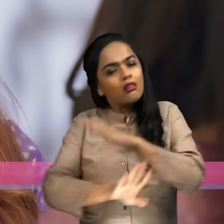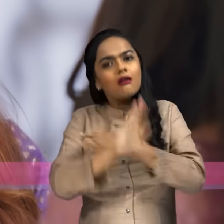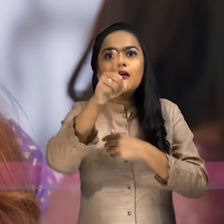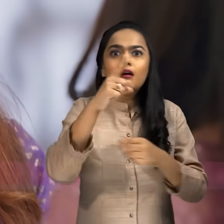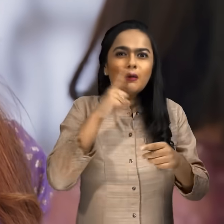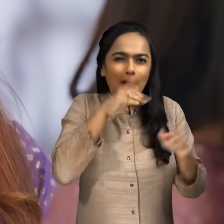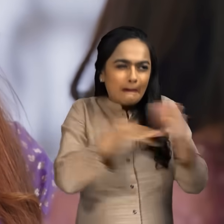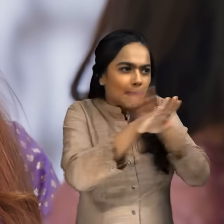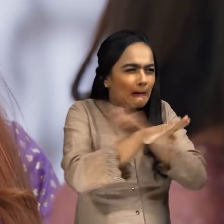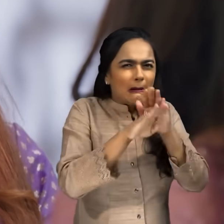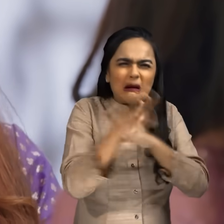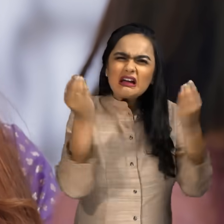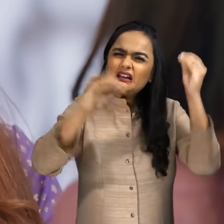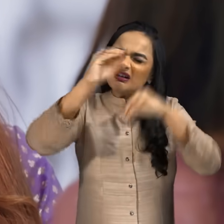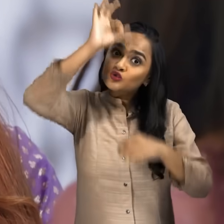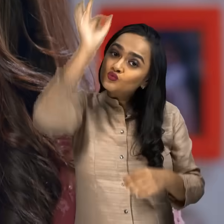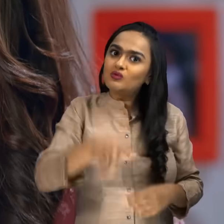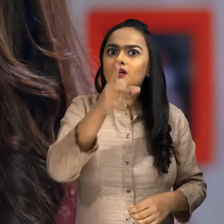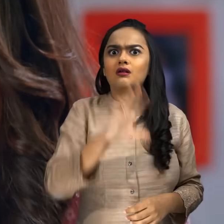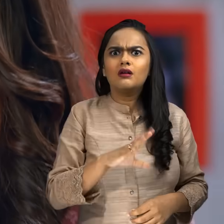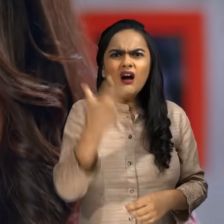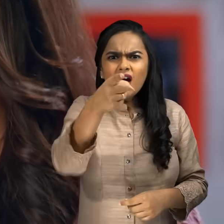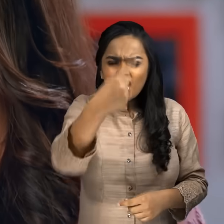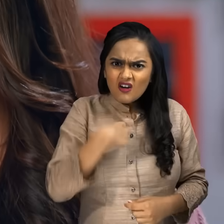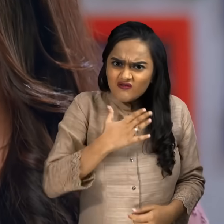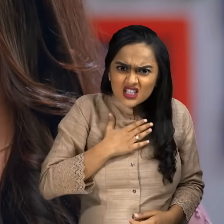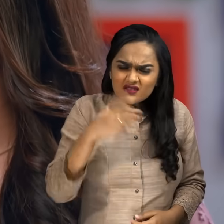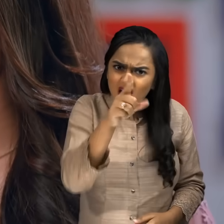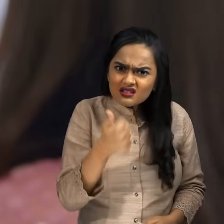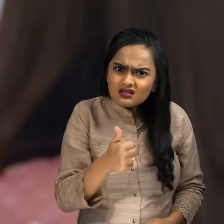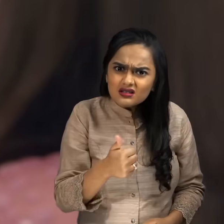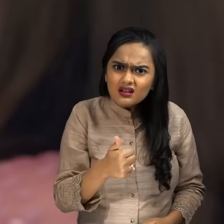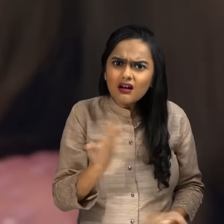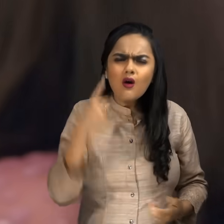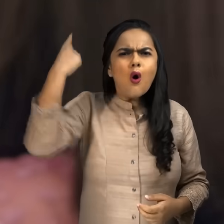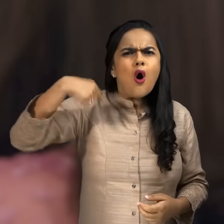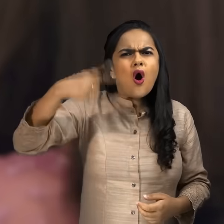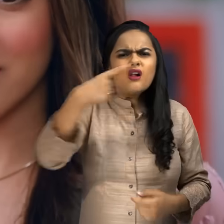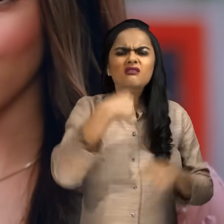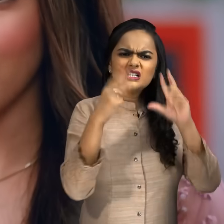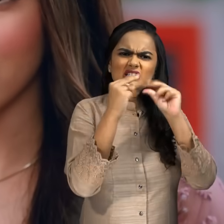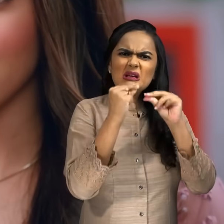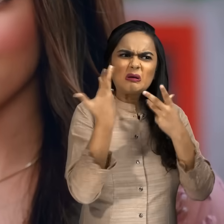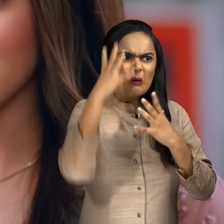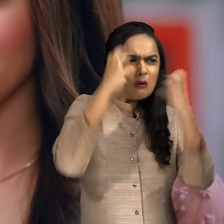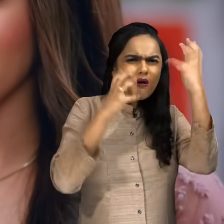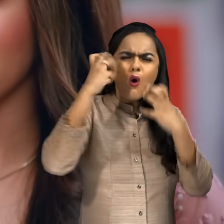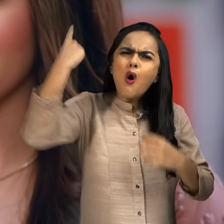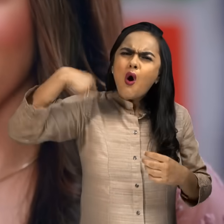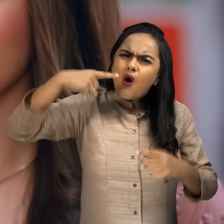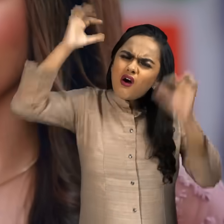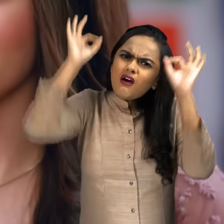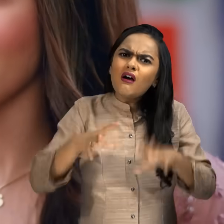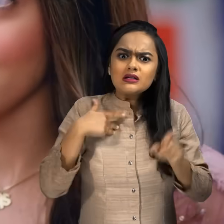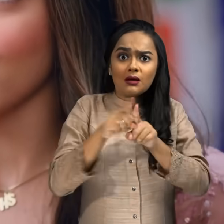लेकिन तू छुप छुप के ये सब कारनामे कर ही लेगी। मम्मा आपको भरोसा नहीं है मुझ पे क्या? आप हमेशा मुझसे ऐसी क्यों बात करती हो जैसे